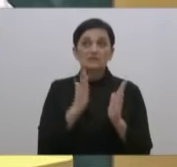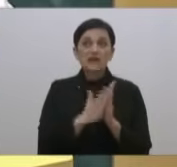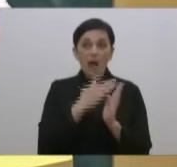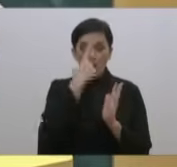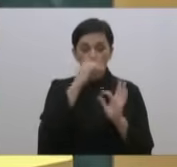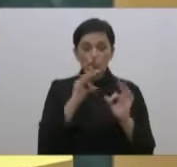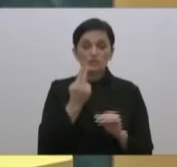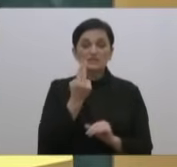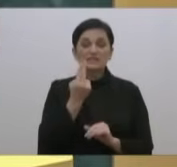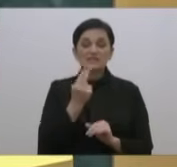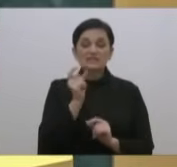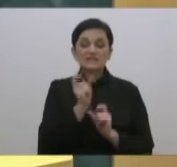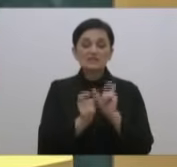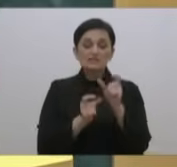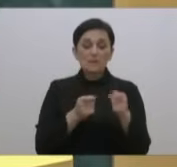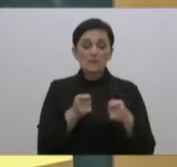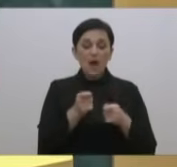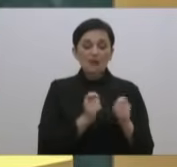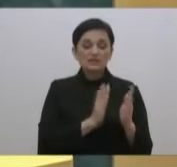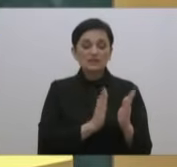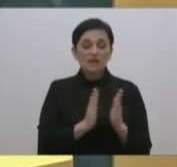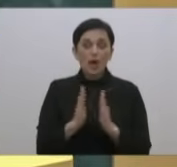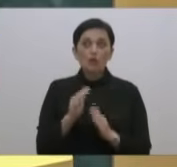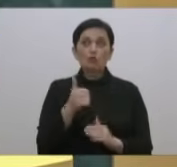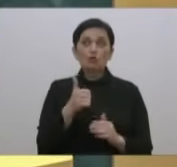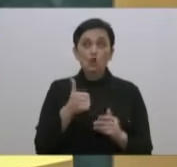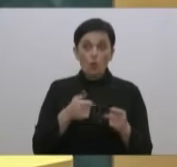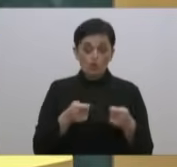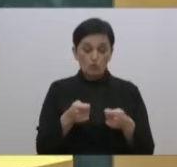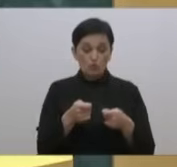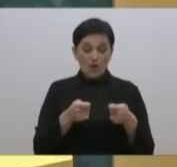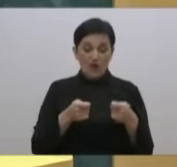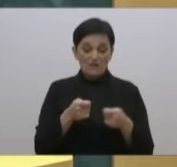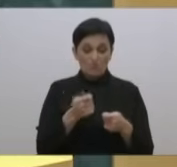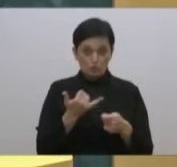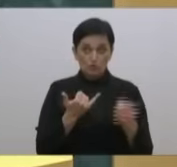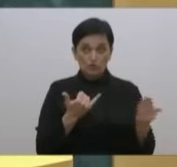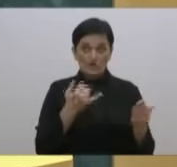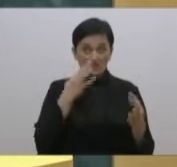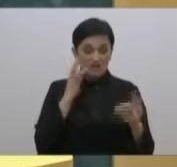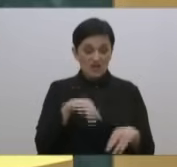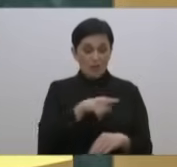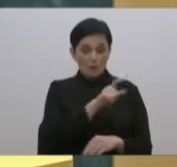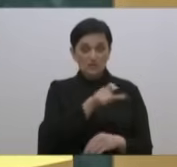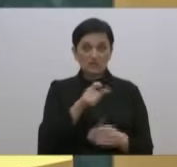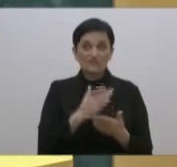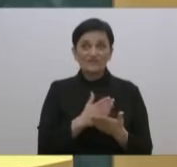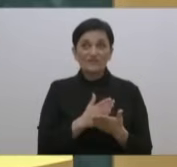ბოქსი ციფრებით მანიპულაცია დაალაგა. მოდი ახლა როგორ ვიმანიპულირო თქვენ გამოცდილი ხალხი ხართ ამ